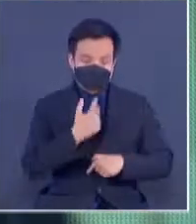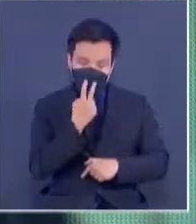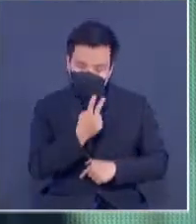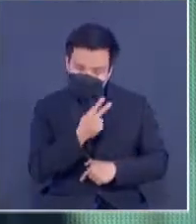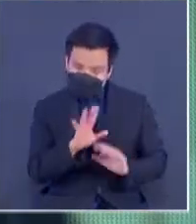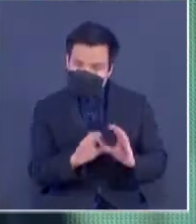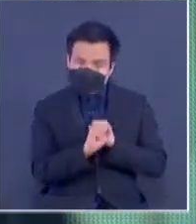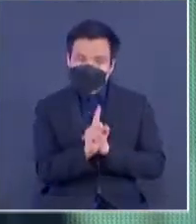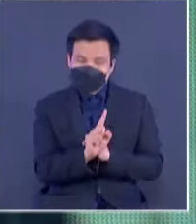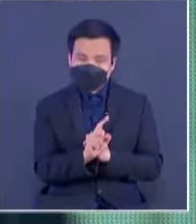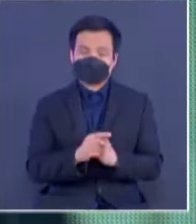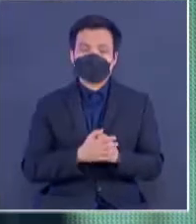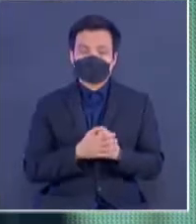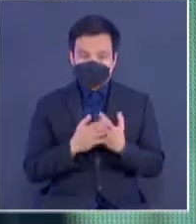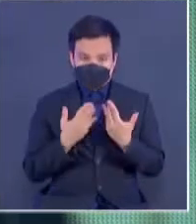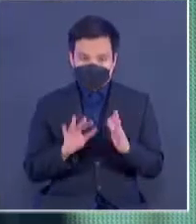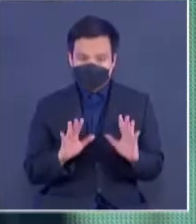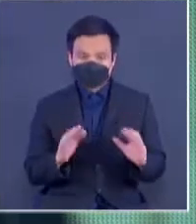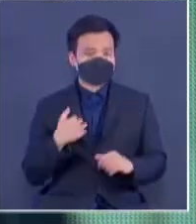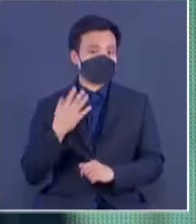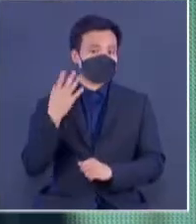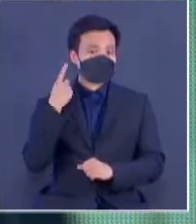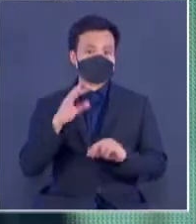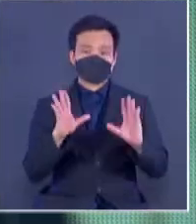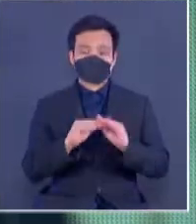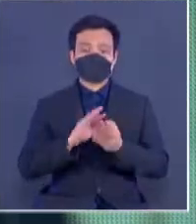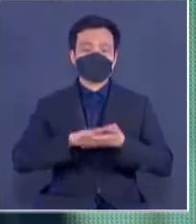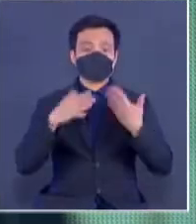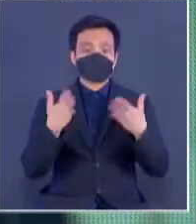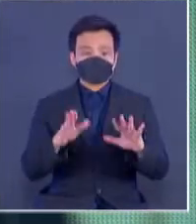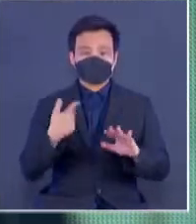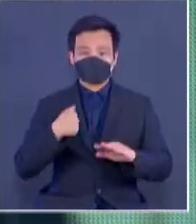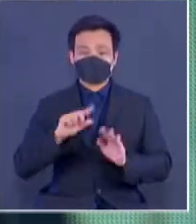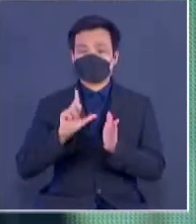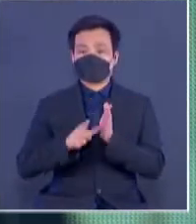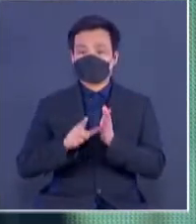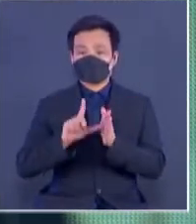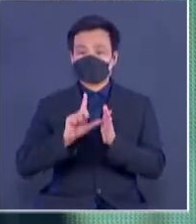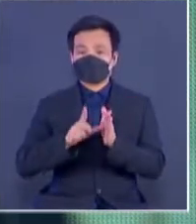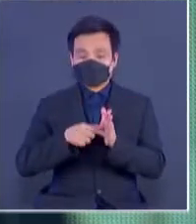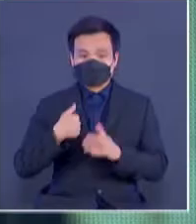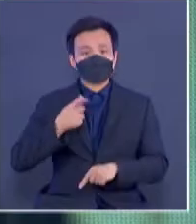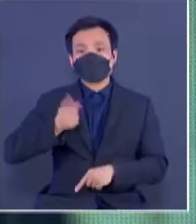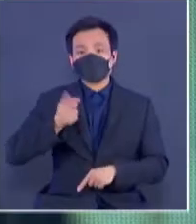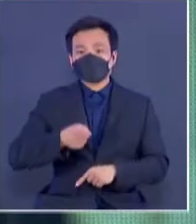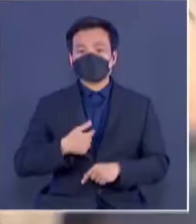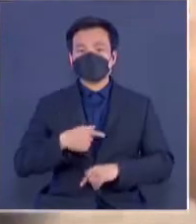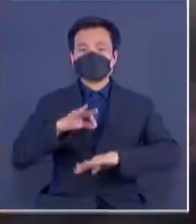ประชุมเป็นอย่างไรแต่ว่าในที่สุดครับเมื่อวานนี้พอประชุมแล้วเสร็จตำแหน่งเลขาธิการพรรคยังเป็นคนเดิม